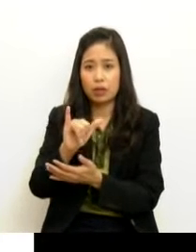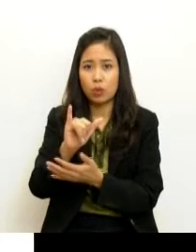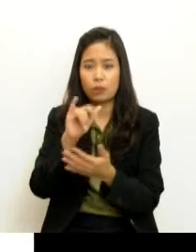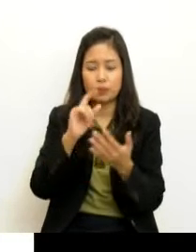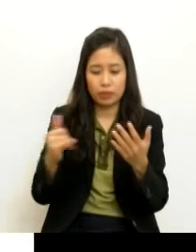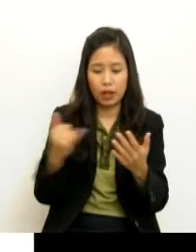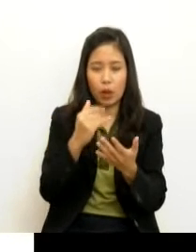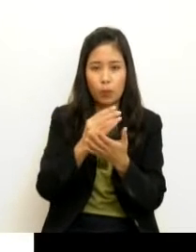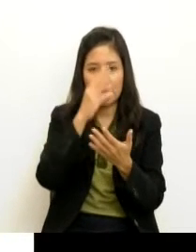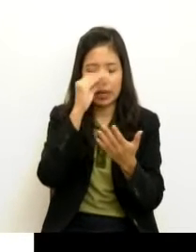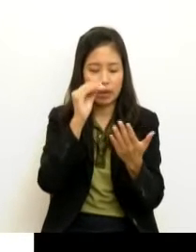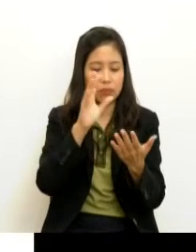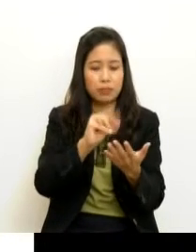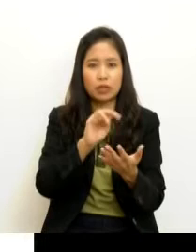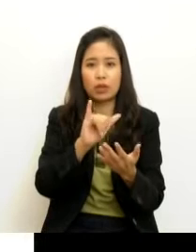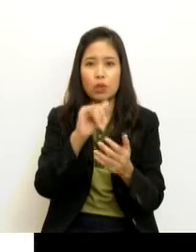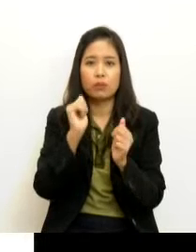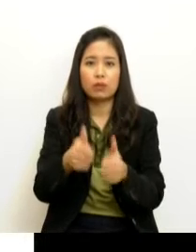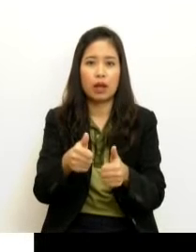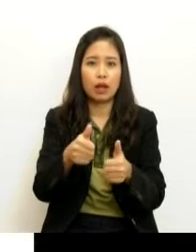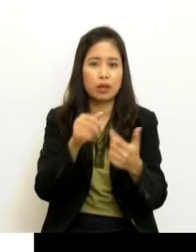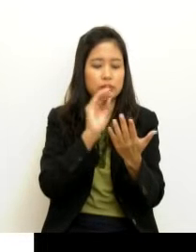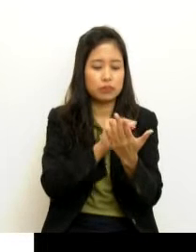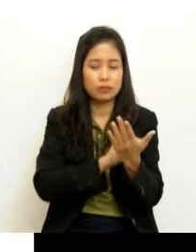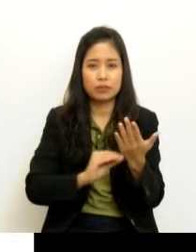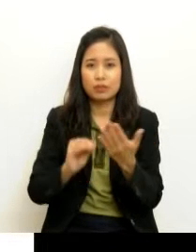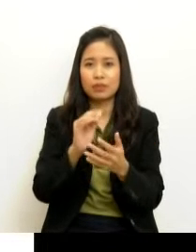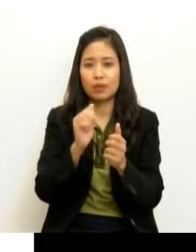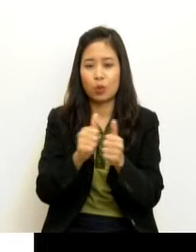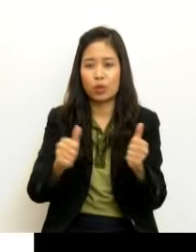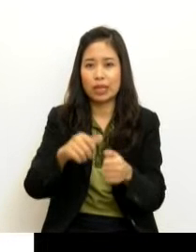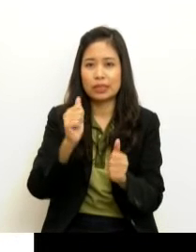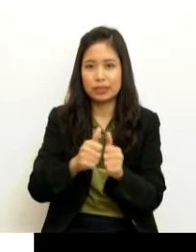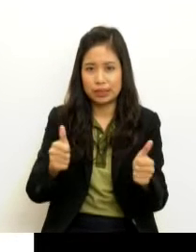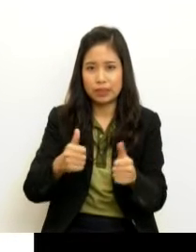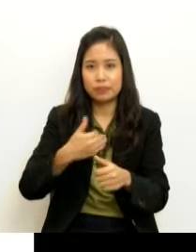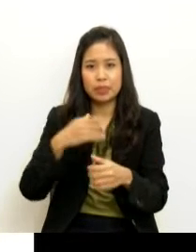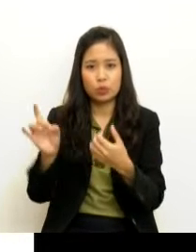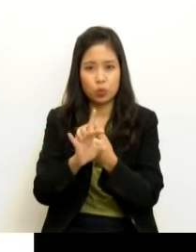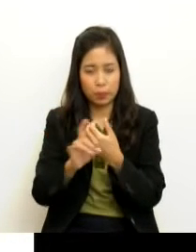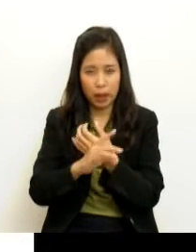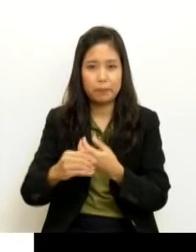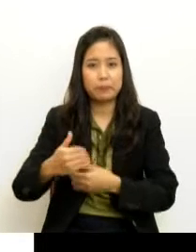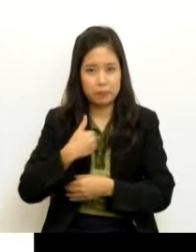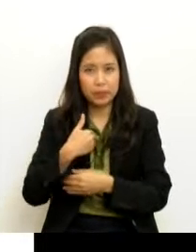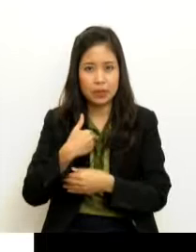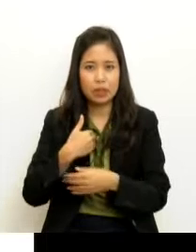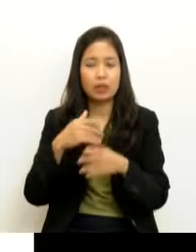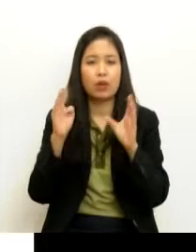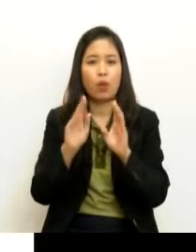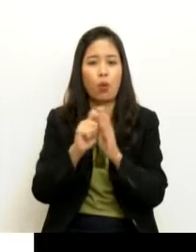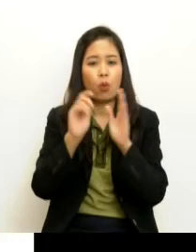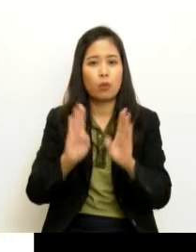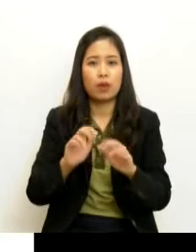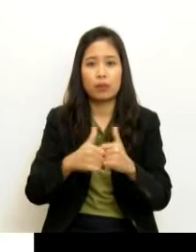ได้มีรถรับส่งก็จะทำให้เด็กได้เรียนในโรงเรียนที่มีคุณภาพสรุปง่ายๆก็คือเราต้องการออกแบบให้